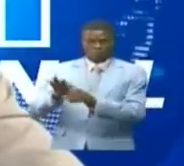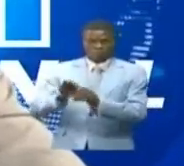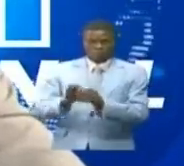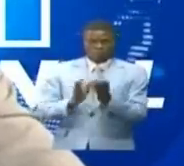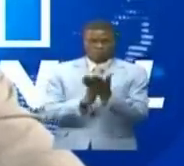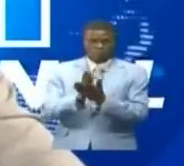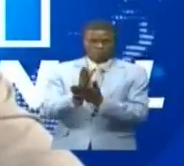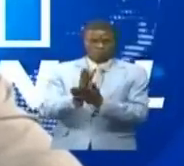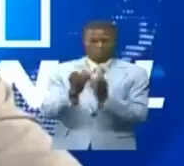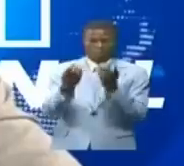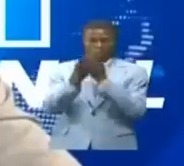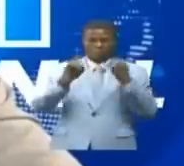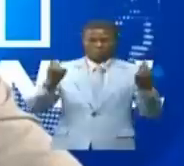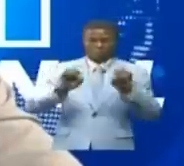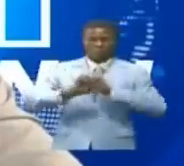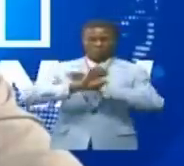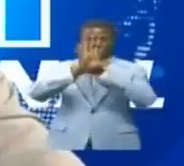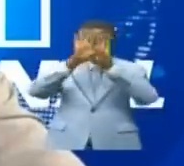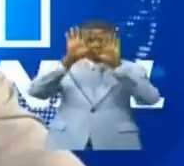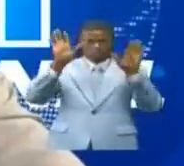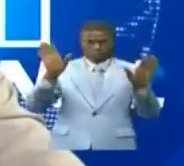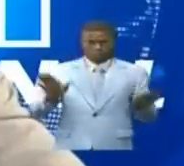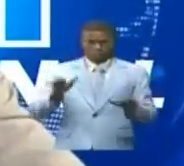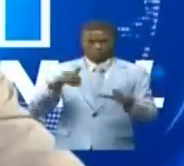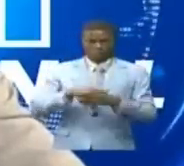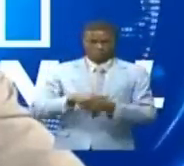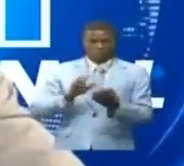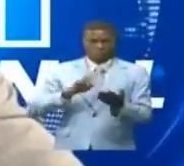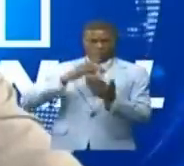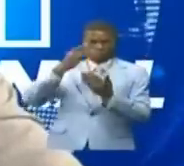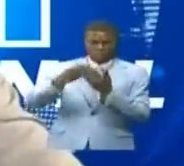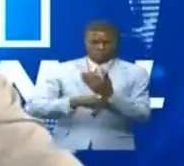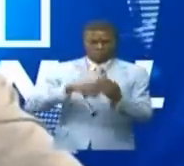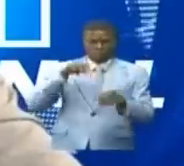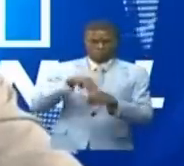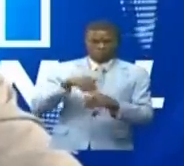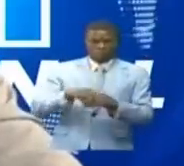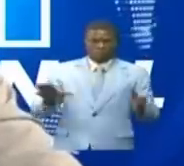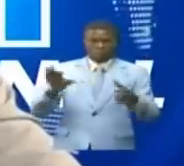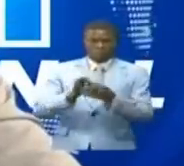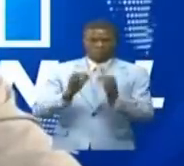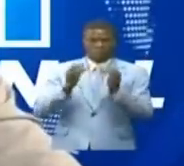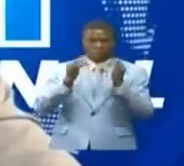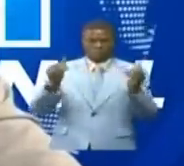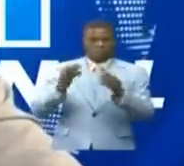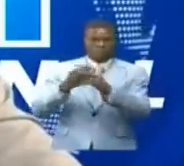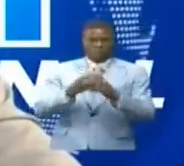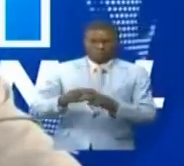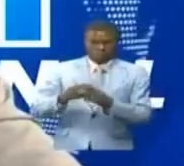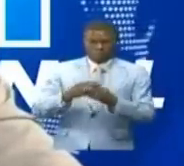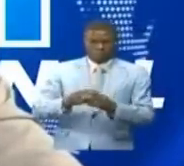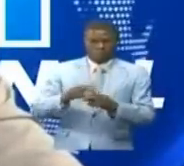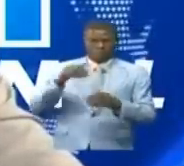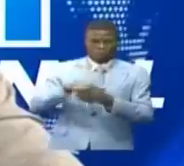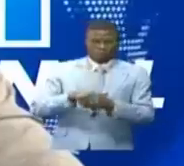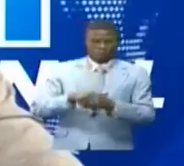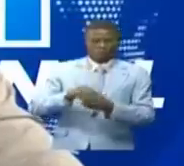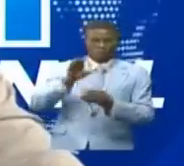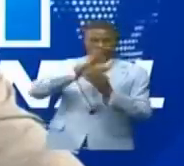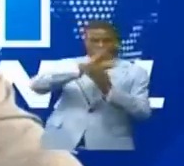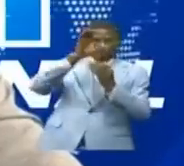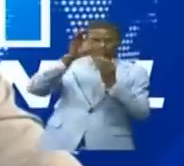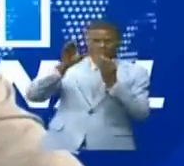crédibles, démocratiques et transparentes dans le cadre de sa mission de consolidation de la paix et de la sécurité au niveau